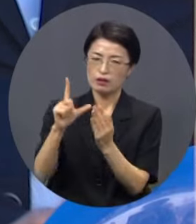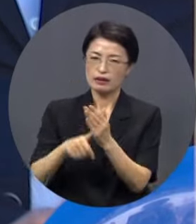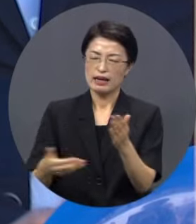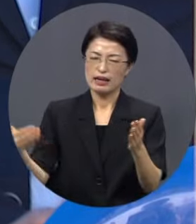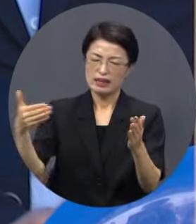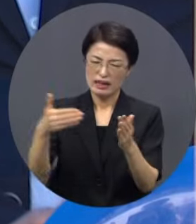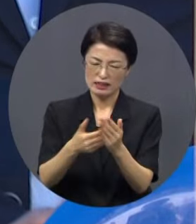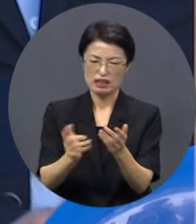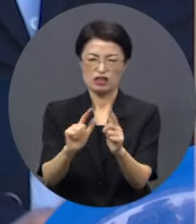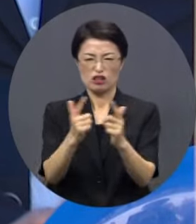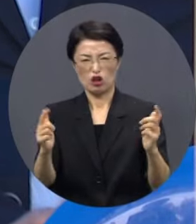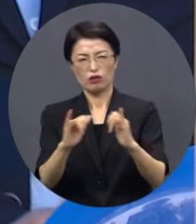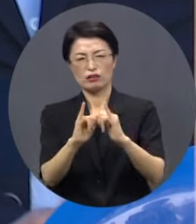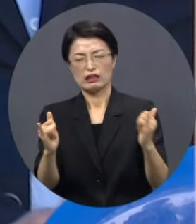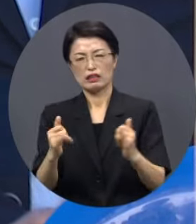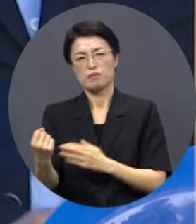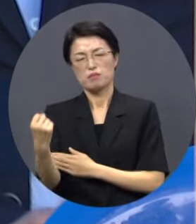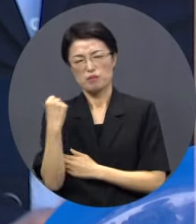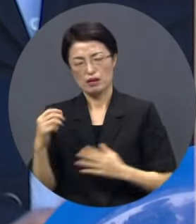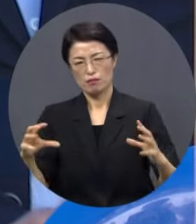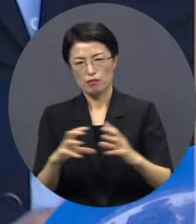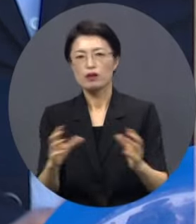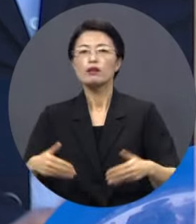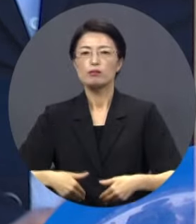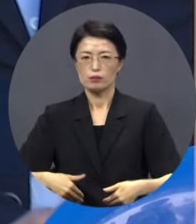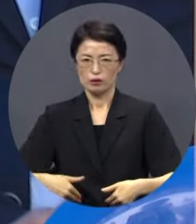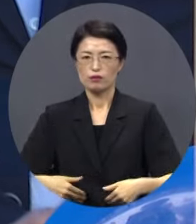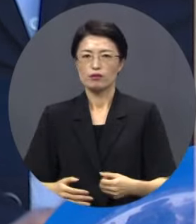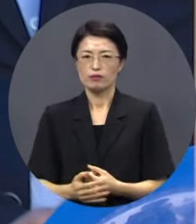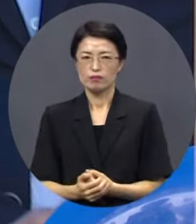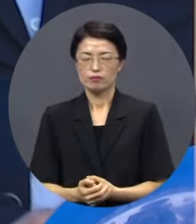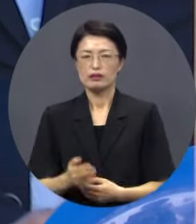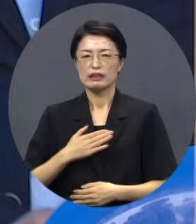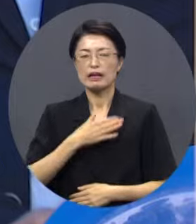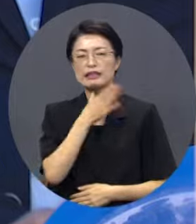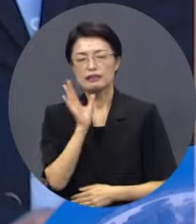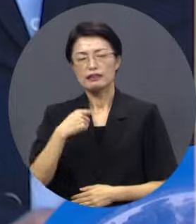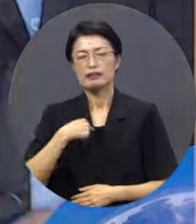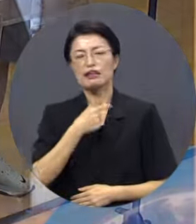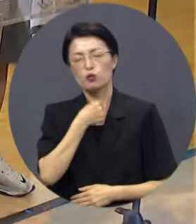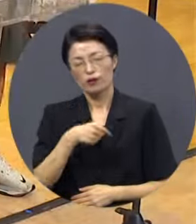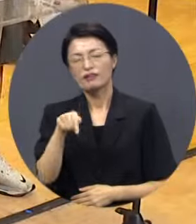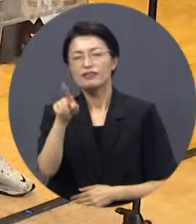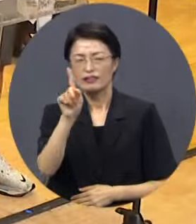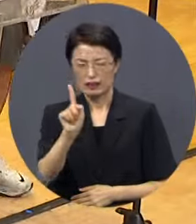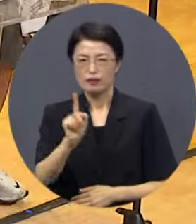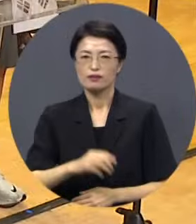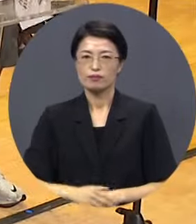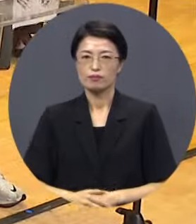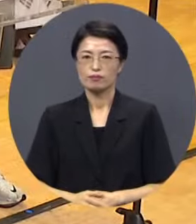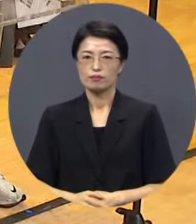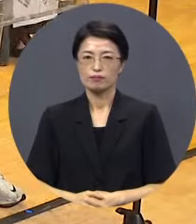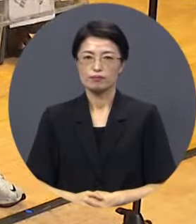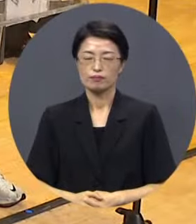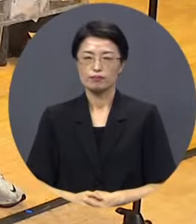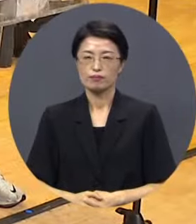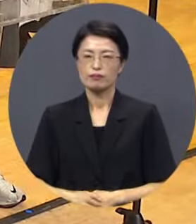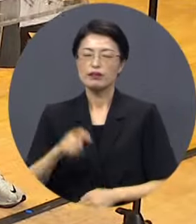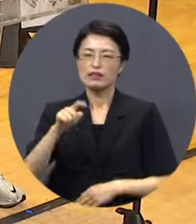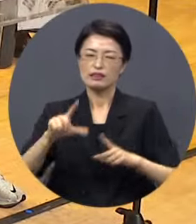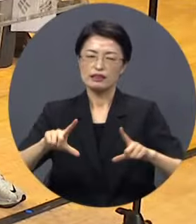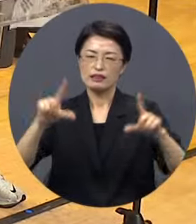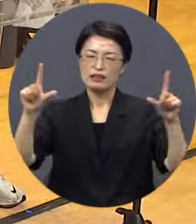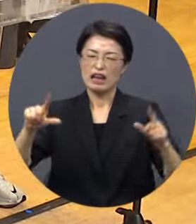여러분이 힘이 있어야 하는데 이 늙은이 소원이라는 건 그뿐입니다. 그날의